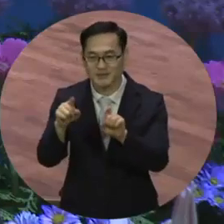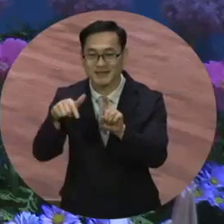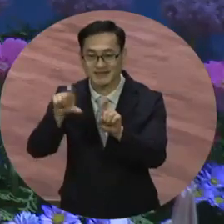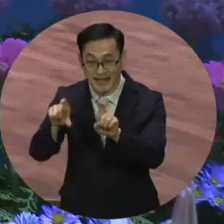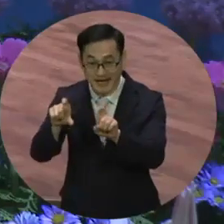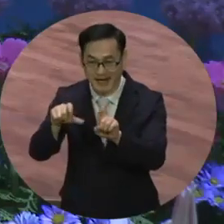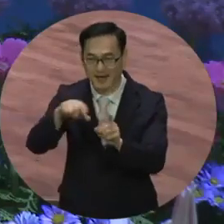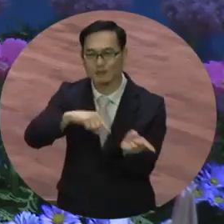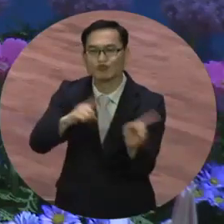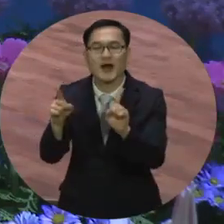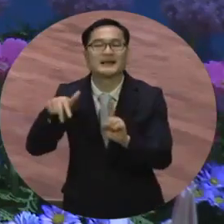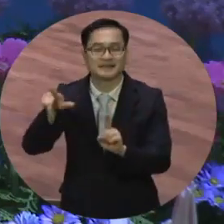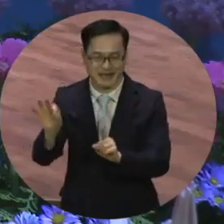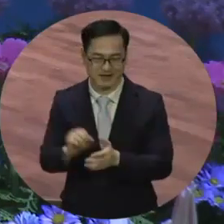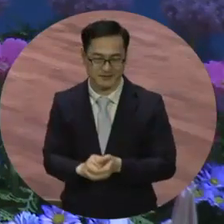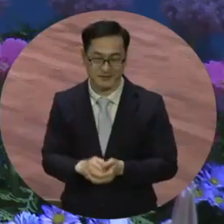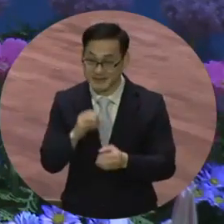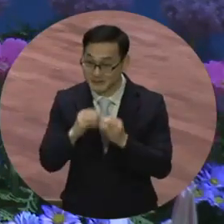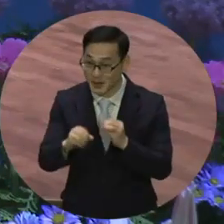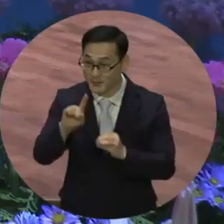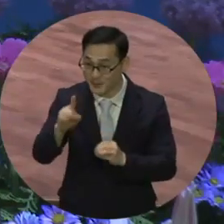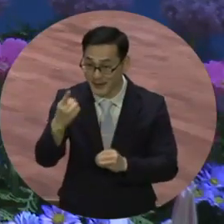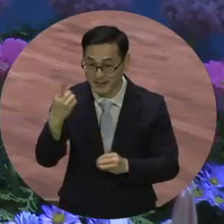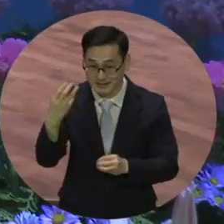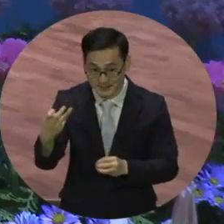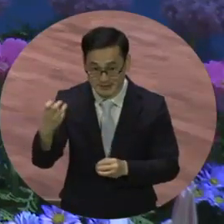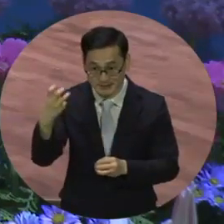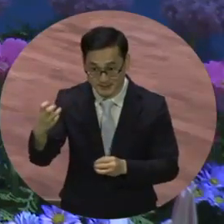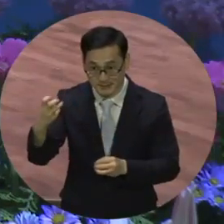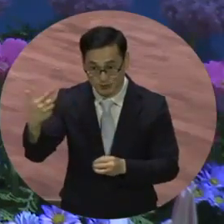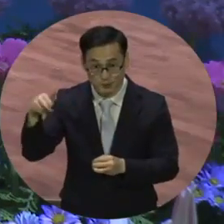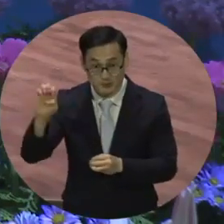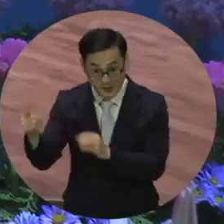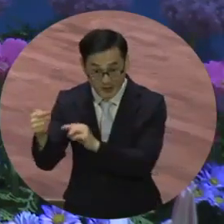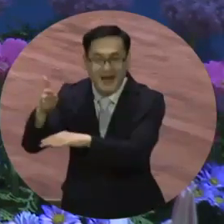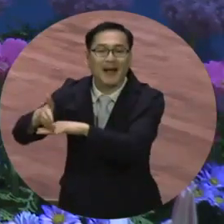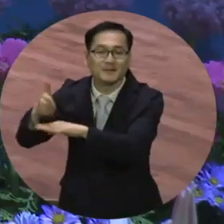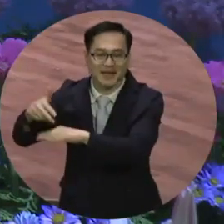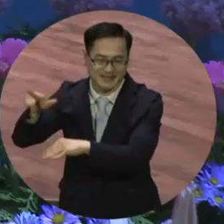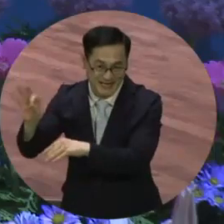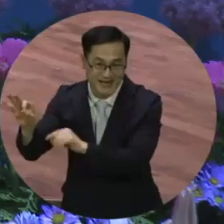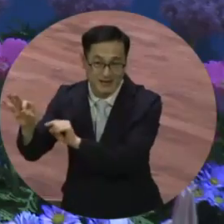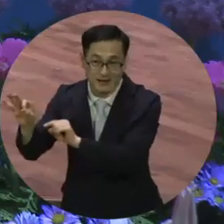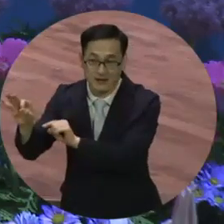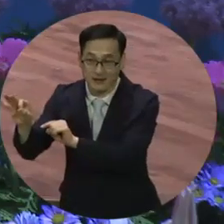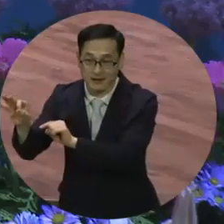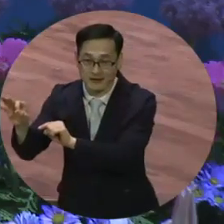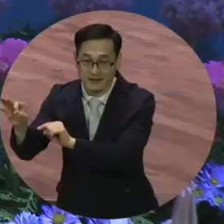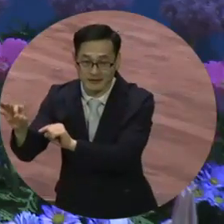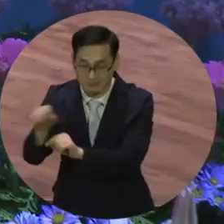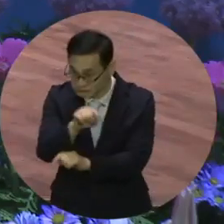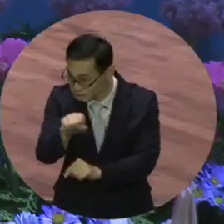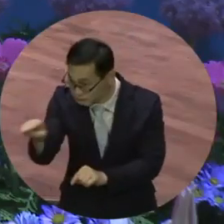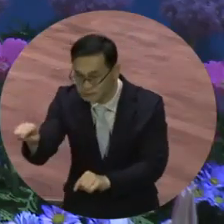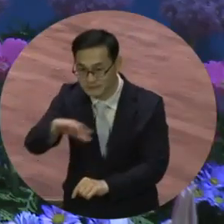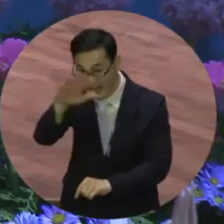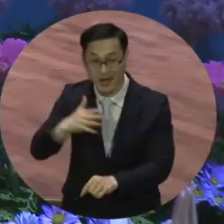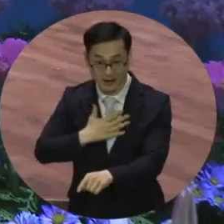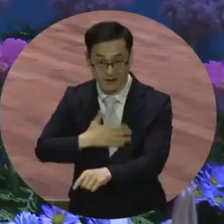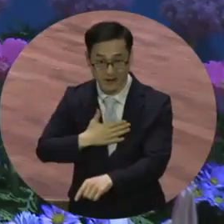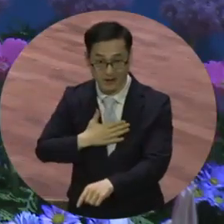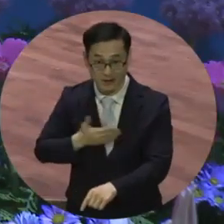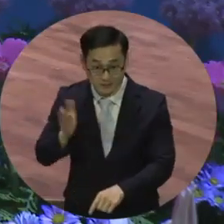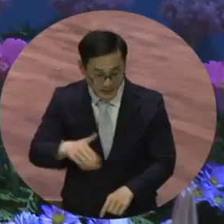시편 136편은 감사장이라 그렇게 나오는데, 그런데 오늘 살펴보고 있는 이 로마서